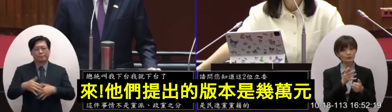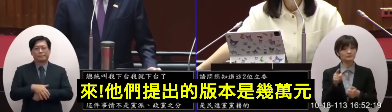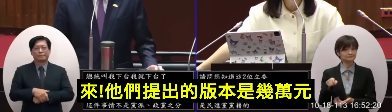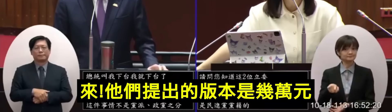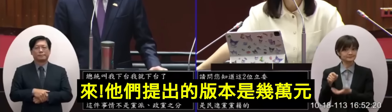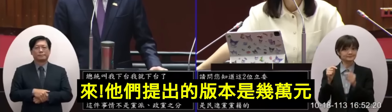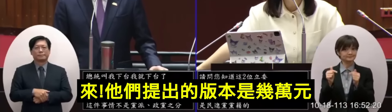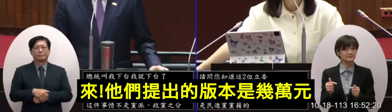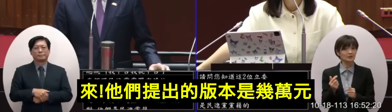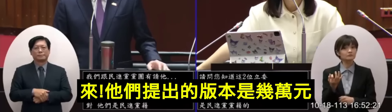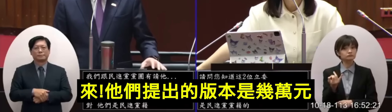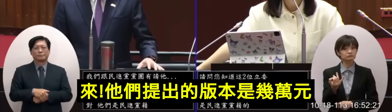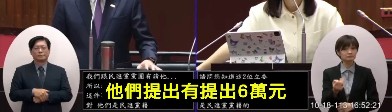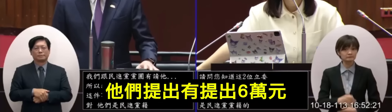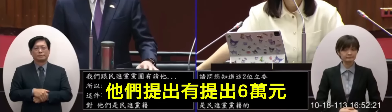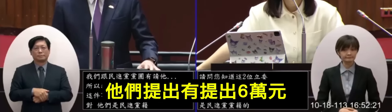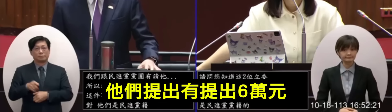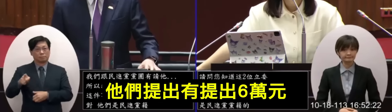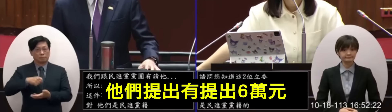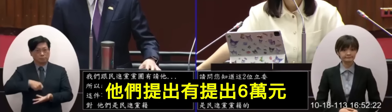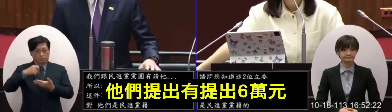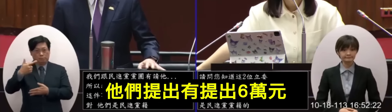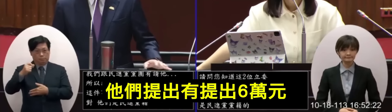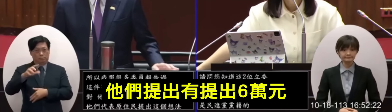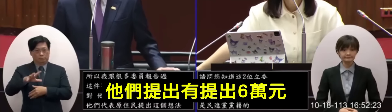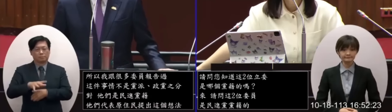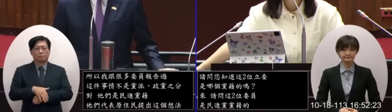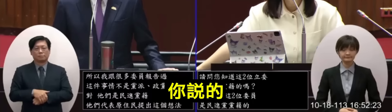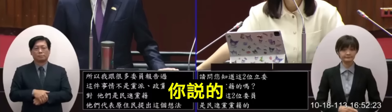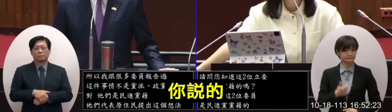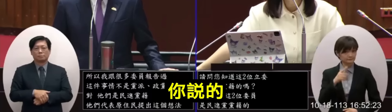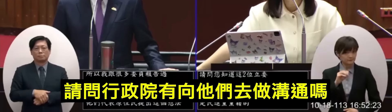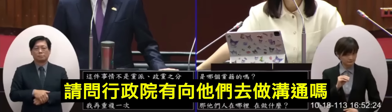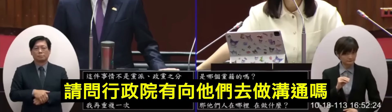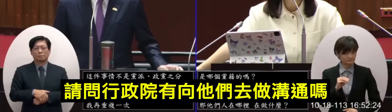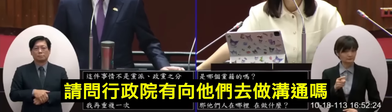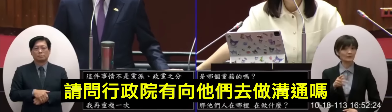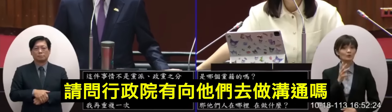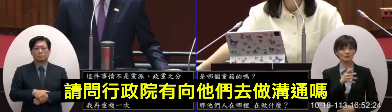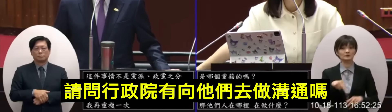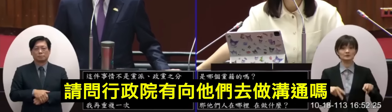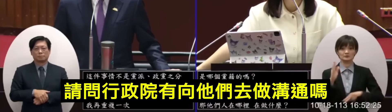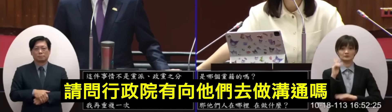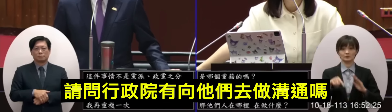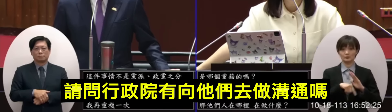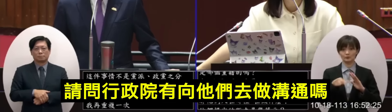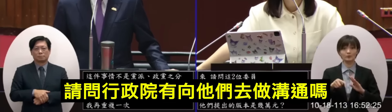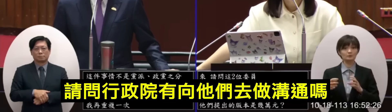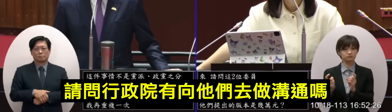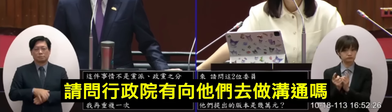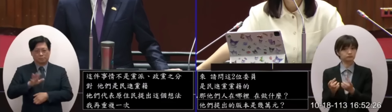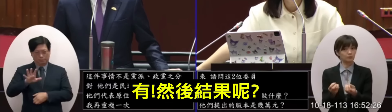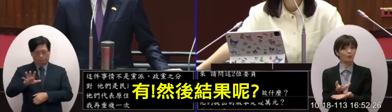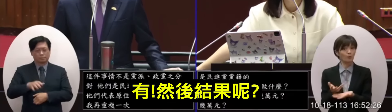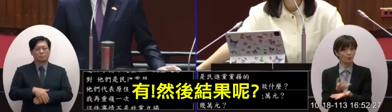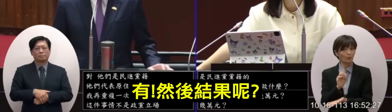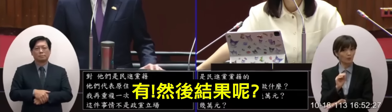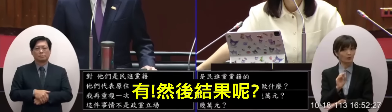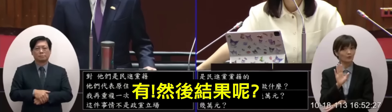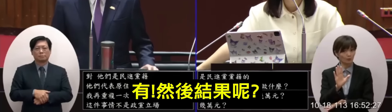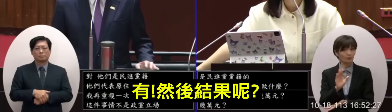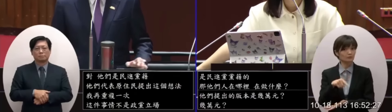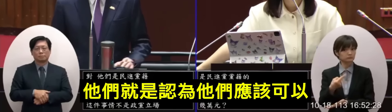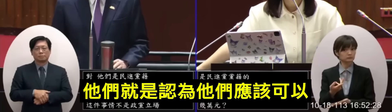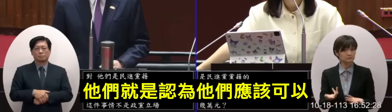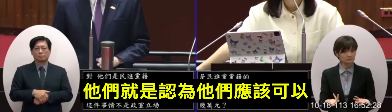们提出的版本是几万元？ 他们提出60,000元。 提出六万元，请问行政院有向他们去做沟通吗？ 有， 然后结果